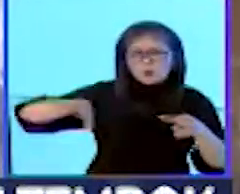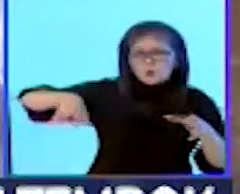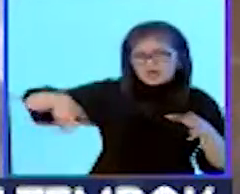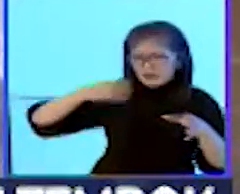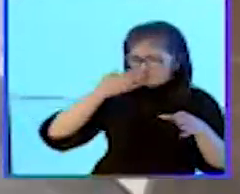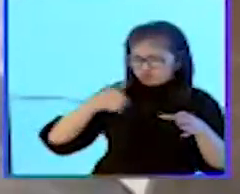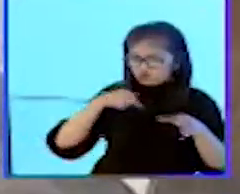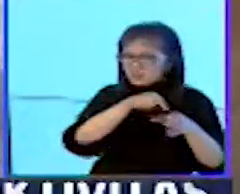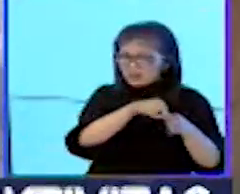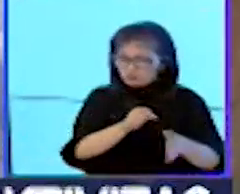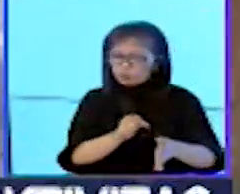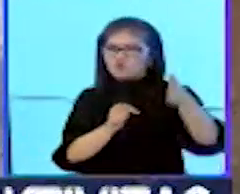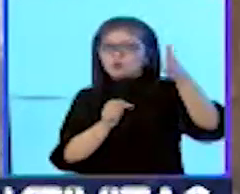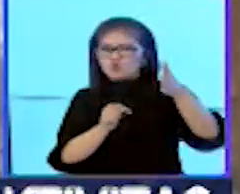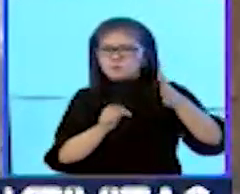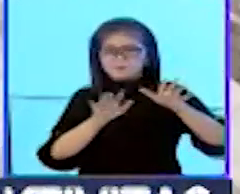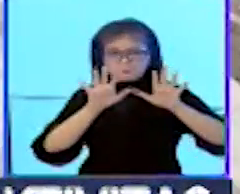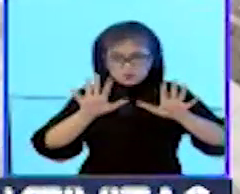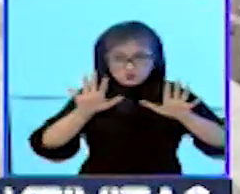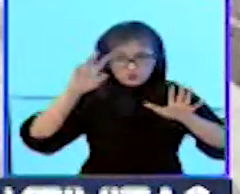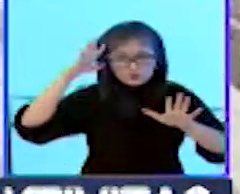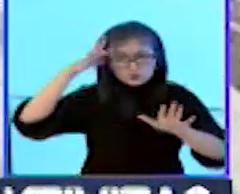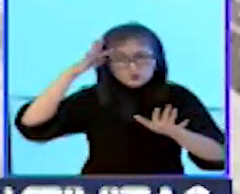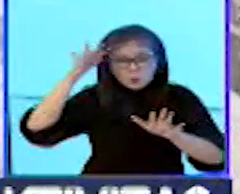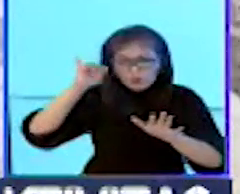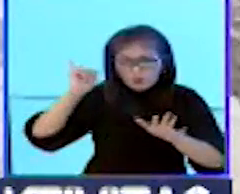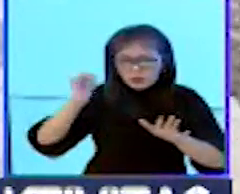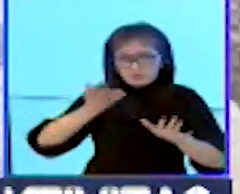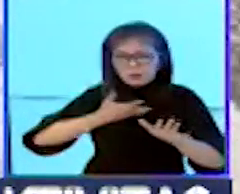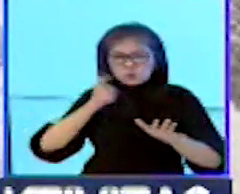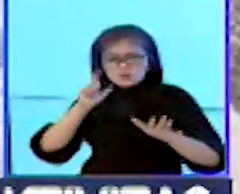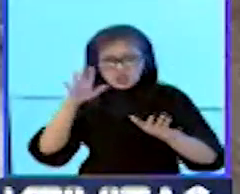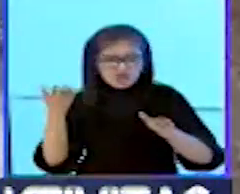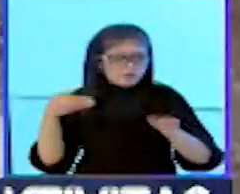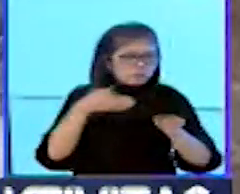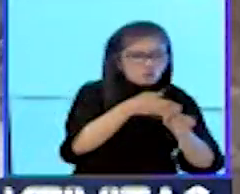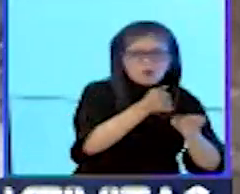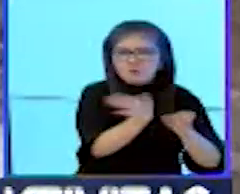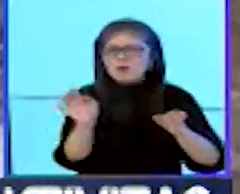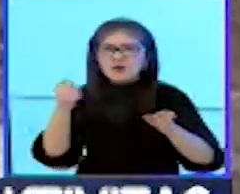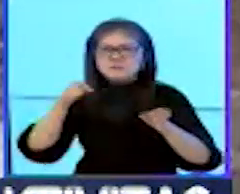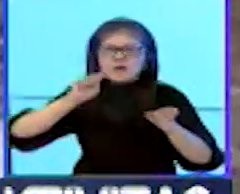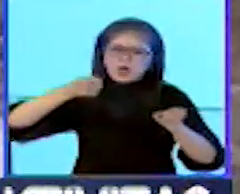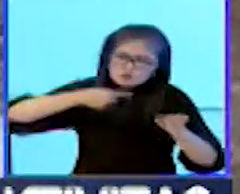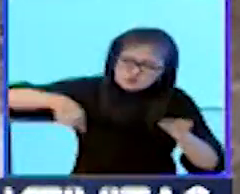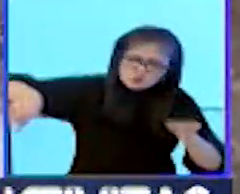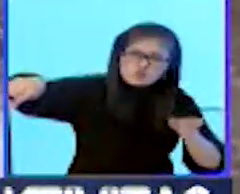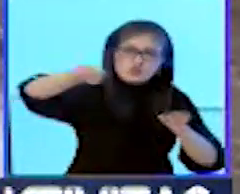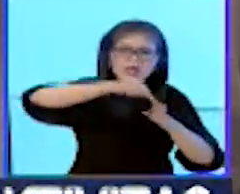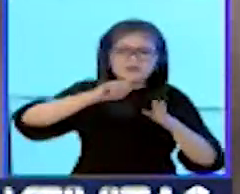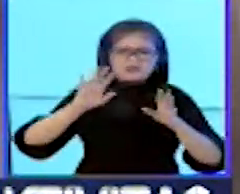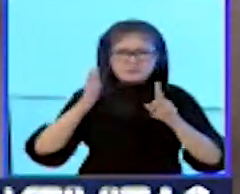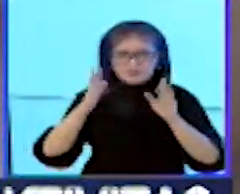ini, 10 kepala keluarga kesulitan beraktivitas. Untuk keluar masuk rumah, warga terpaksa memutar sejauh 500 meter.